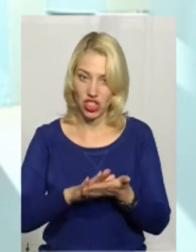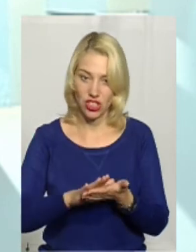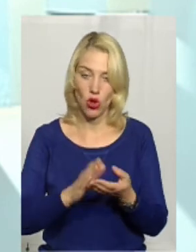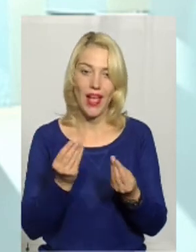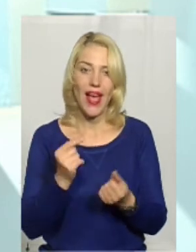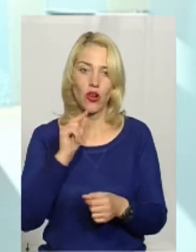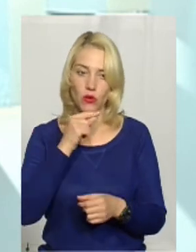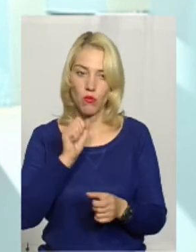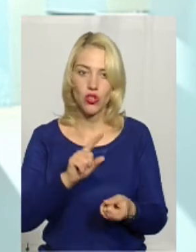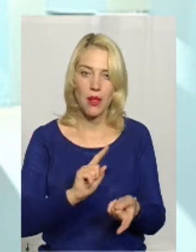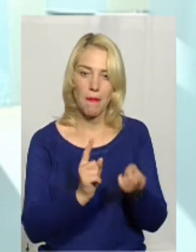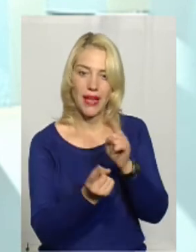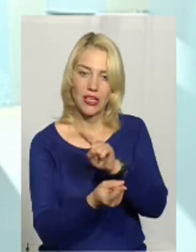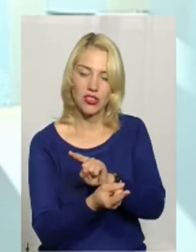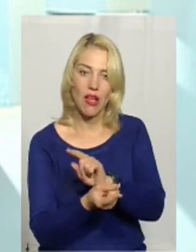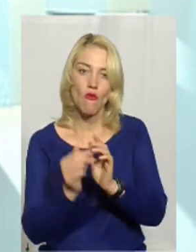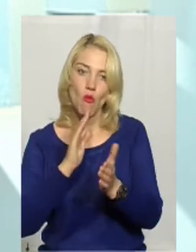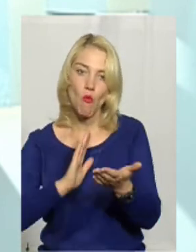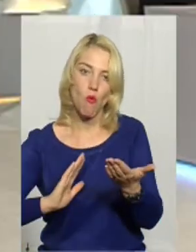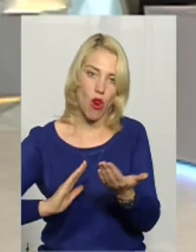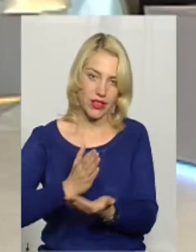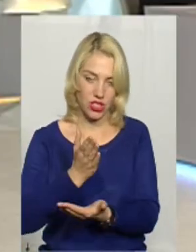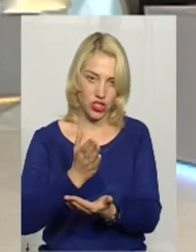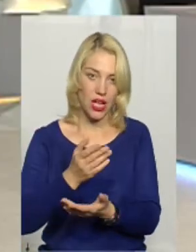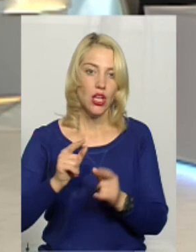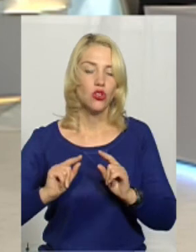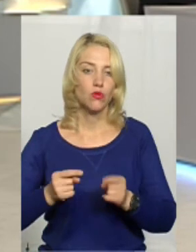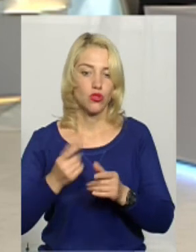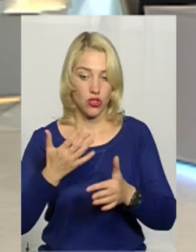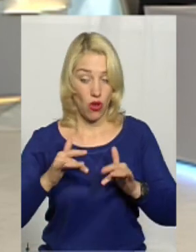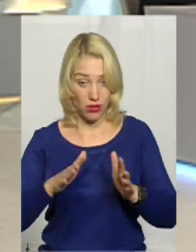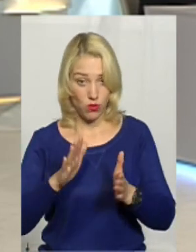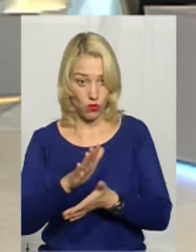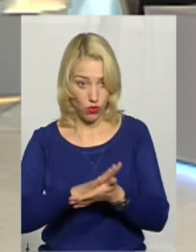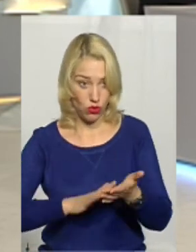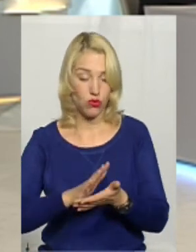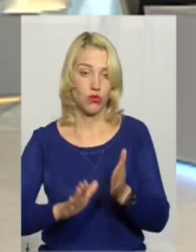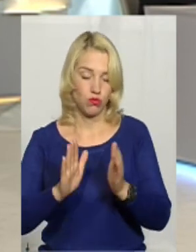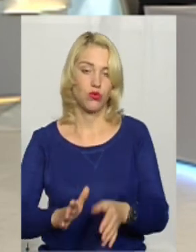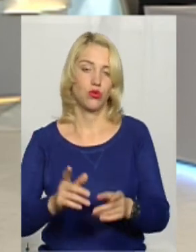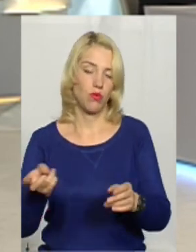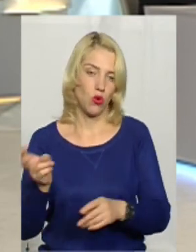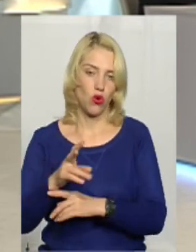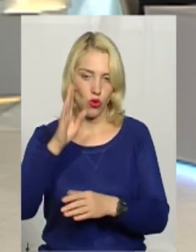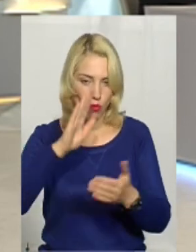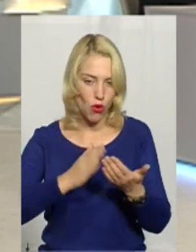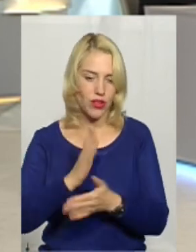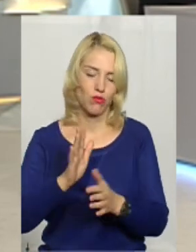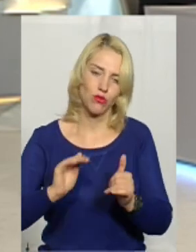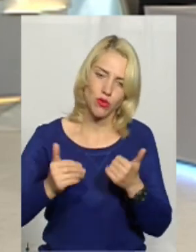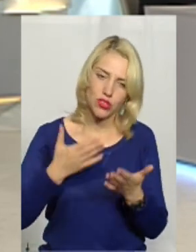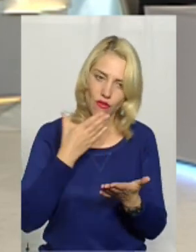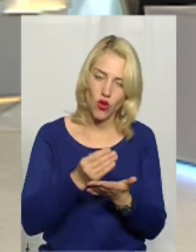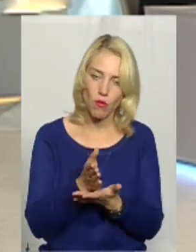економічне, воно може перерости в питання політичне. Розумієте? Тому що якщо акції будуть продовжуватися, звичайно, будуть приходити політики, пропонувати